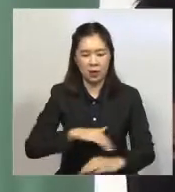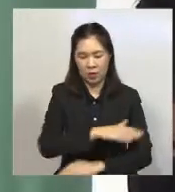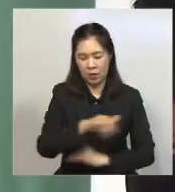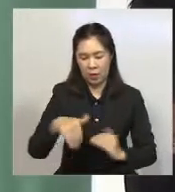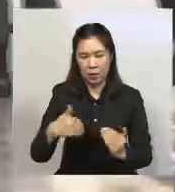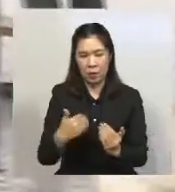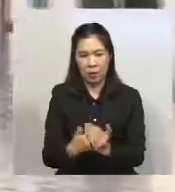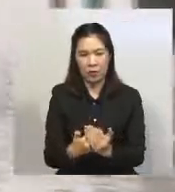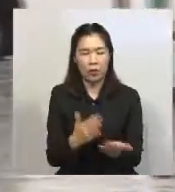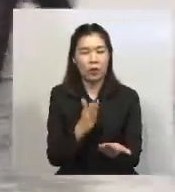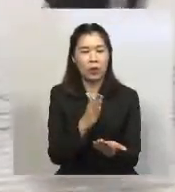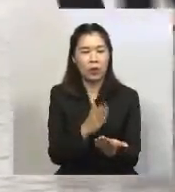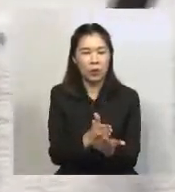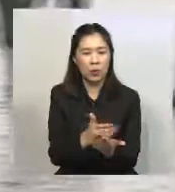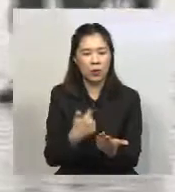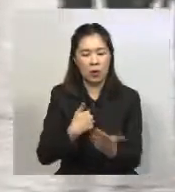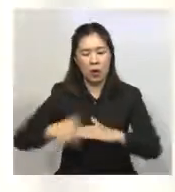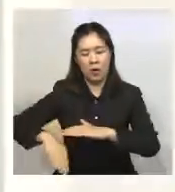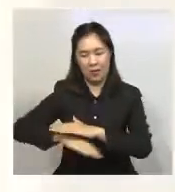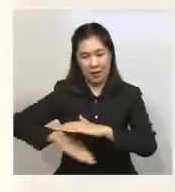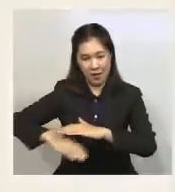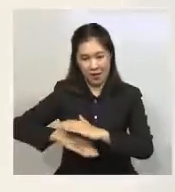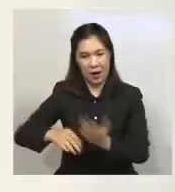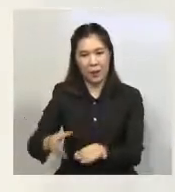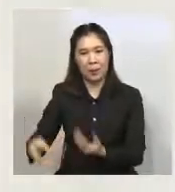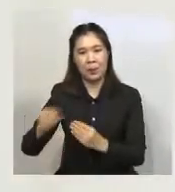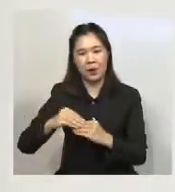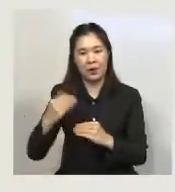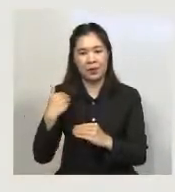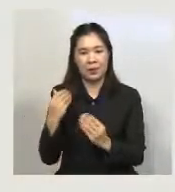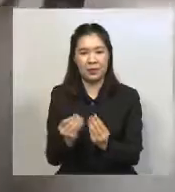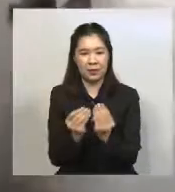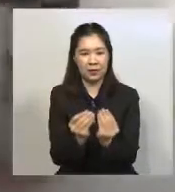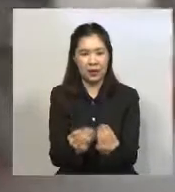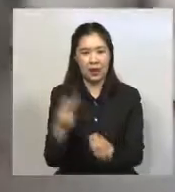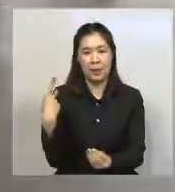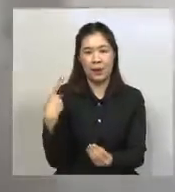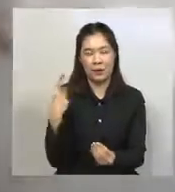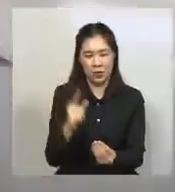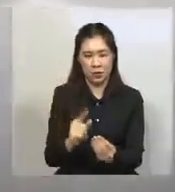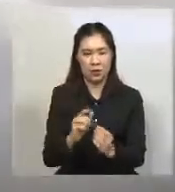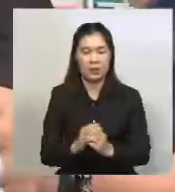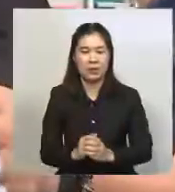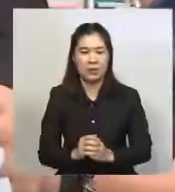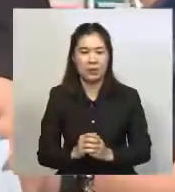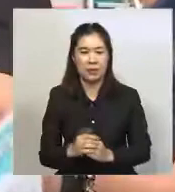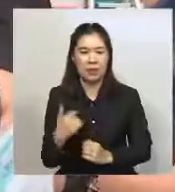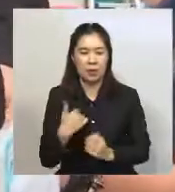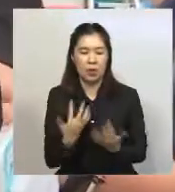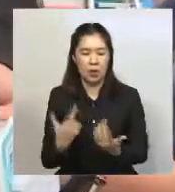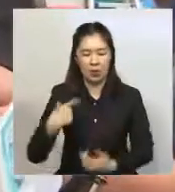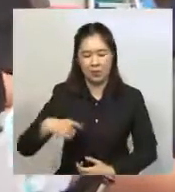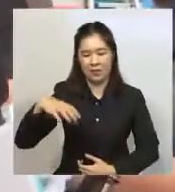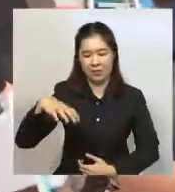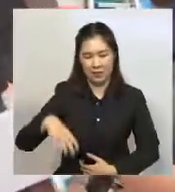ขออุทธรณ์คำพิพากษาเพราะว่ามีหลักฐานเพิ่มเติมที่หวังว่าจะเป็นประโยชน์แก่จำเลยแล้วก็จะได้รับความเมตตาจากศ